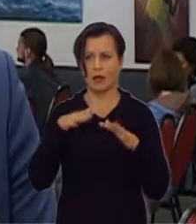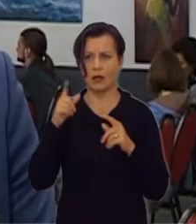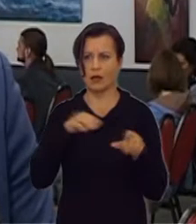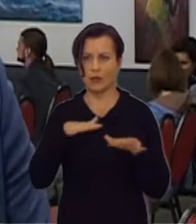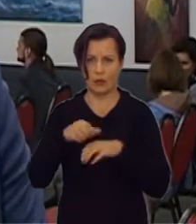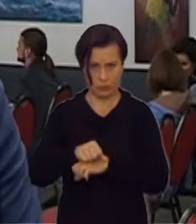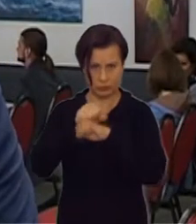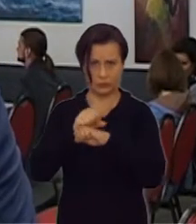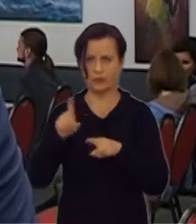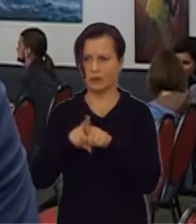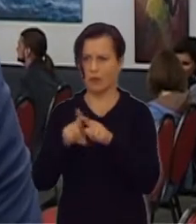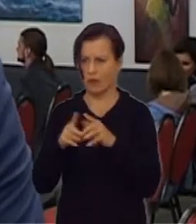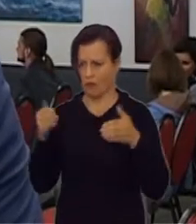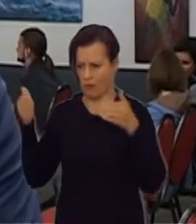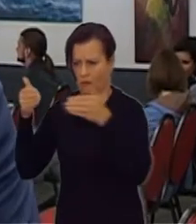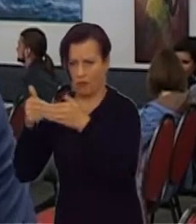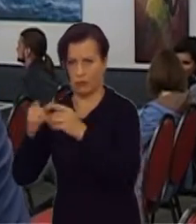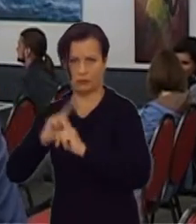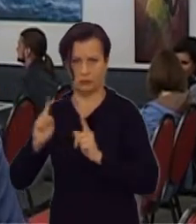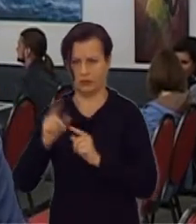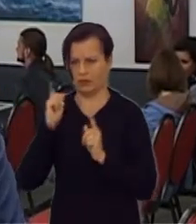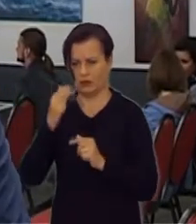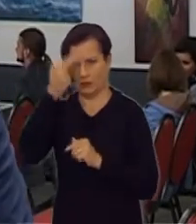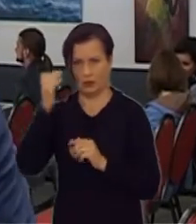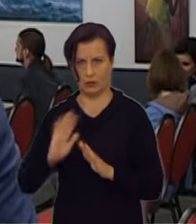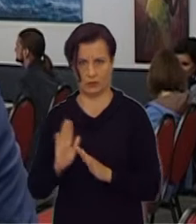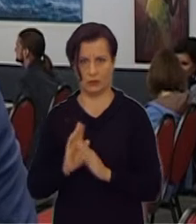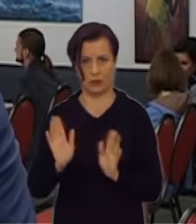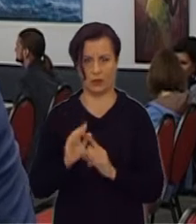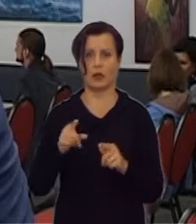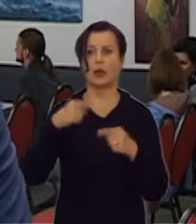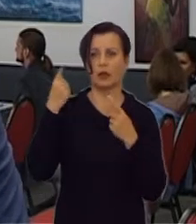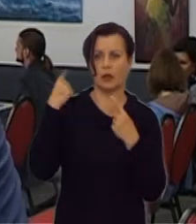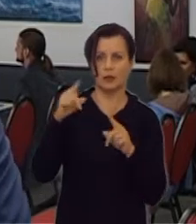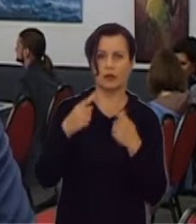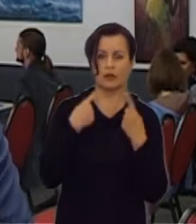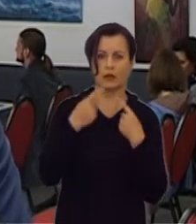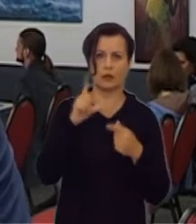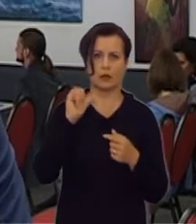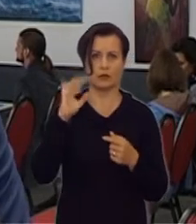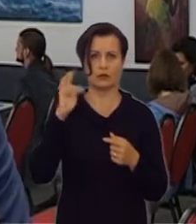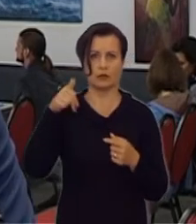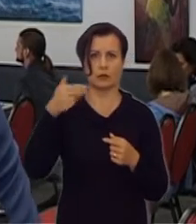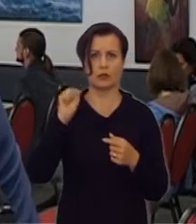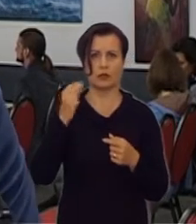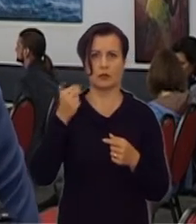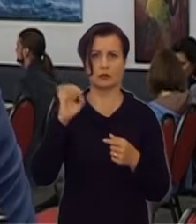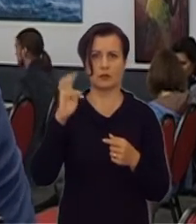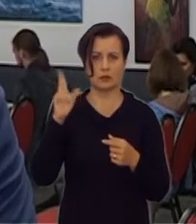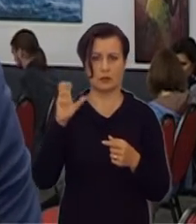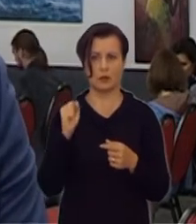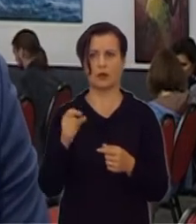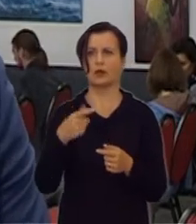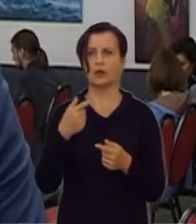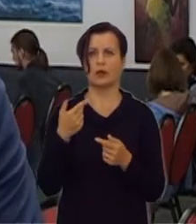lietuvių tyrinėtojų pastangumis. Kita vertus ir lituanistika, lietuvių kalbos,